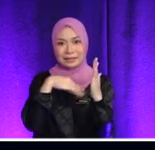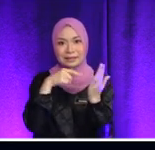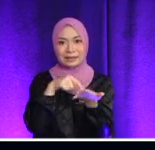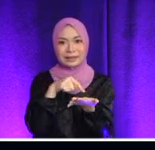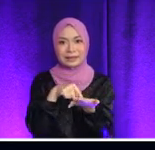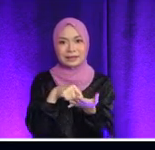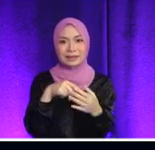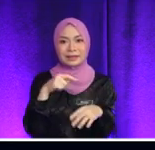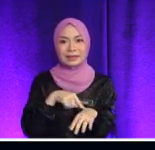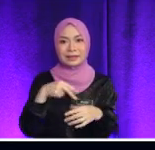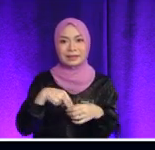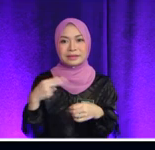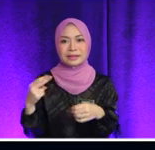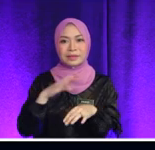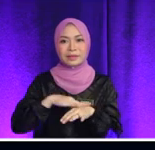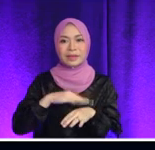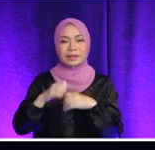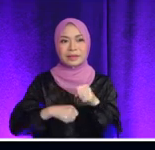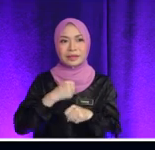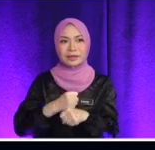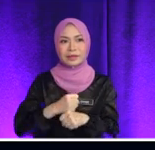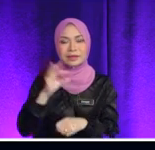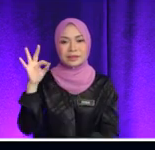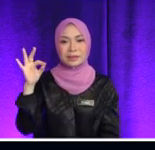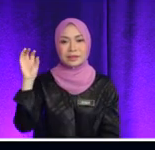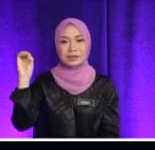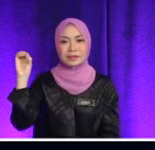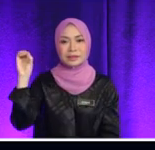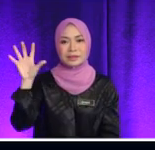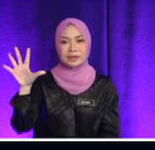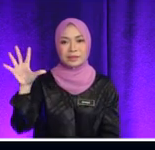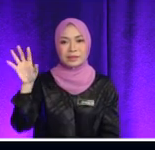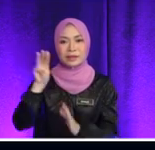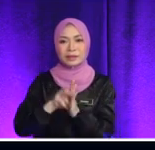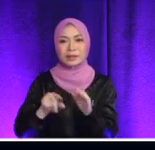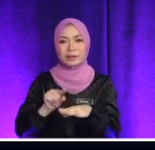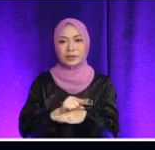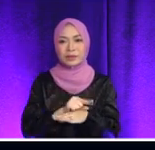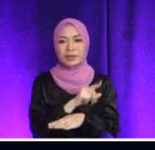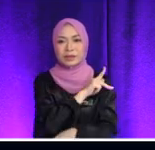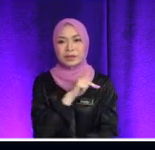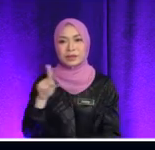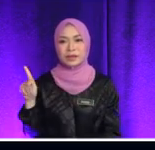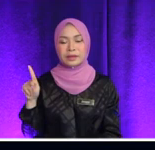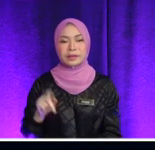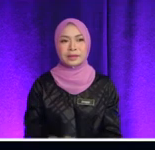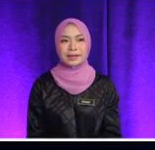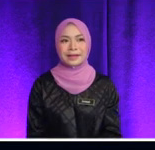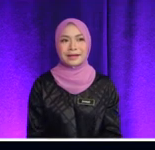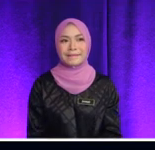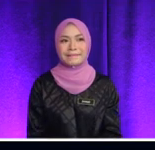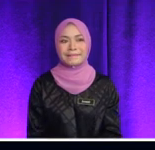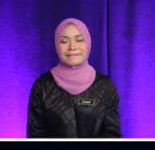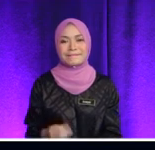tahun 19 eee 05 Oke menggunakan ee cat minyak